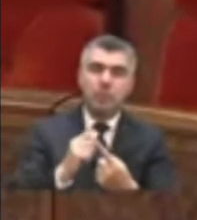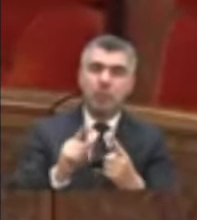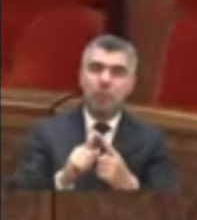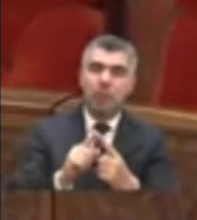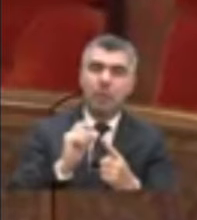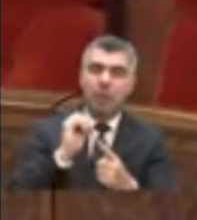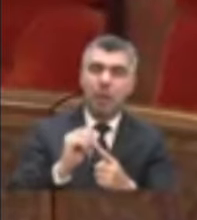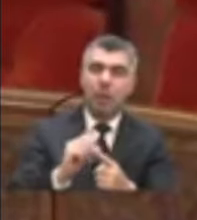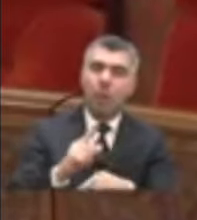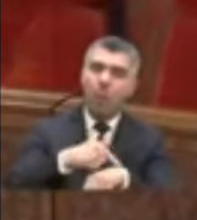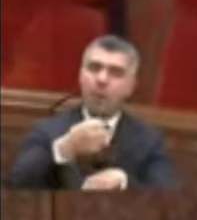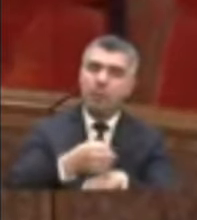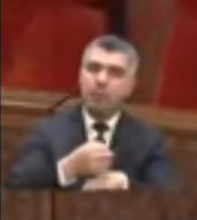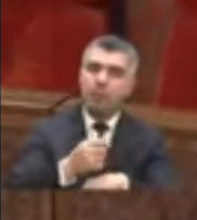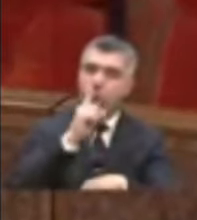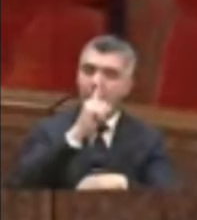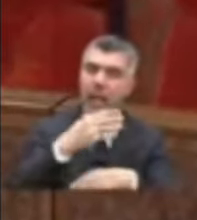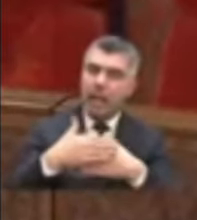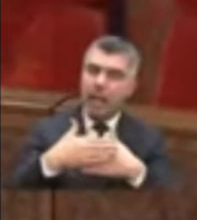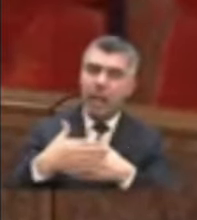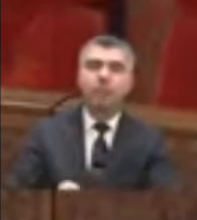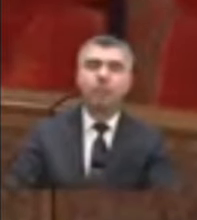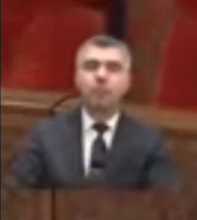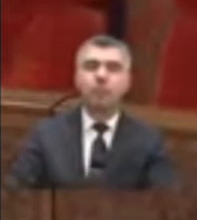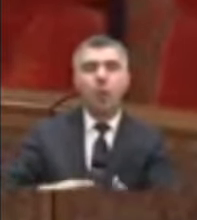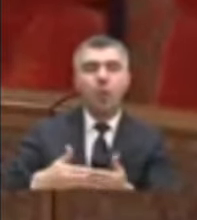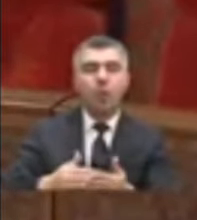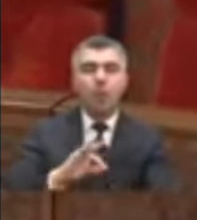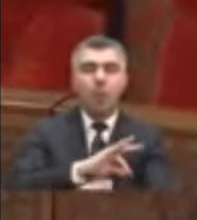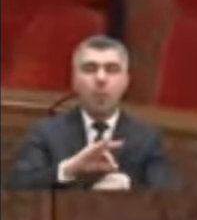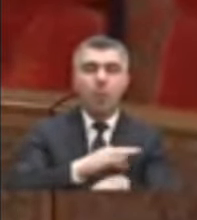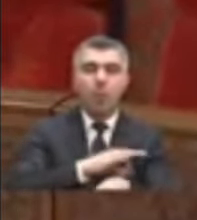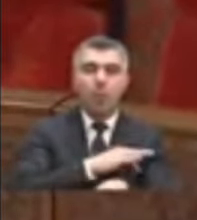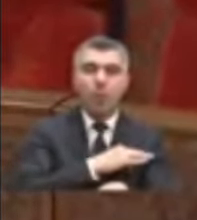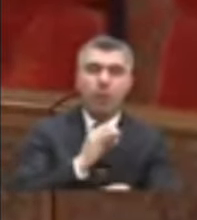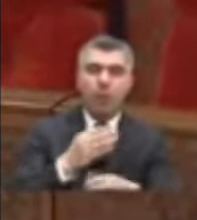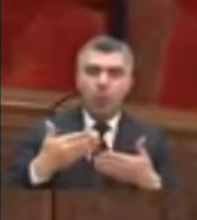الامور الاخرى وغادي يجي الوقت ديالهم. حنا كنهضروا على التسمين ديال الموارد البشريه، ما غنحلوش